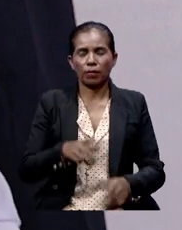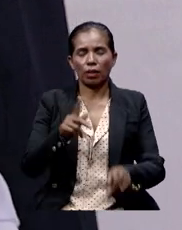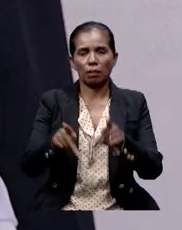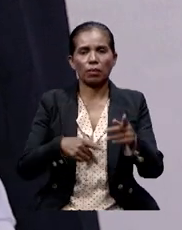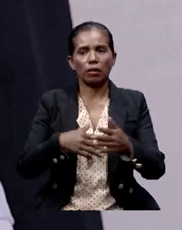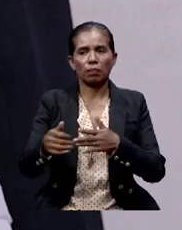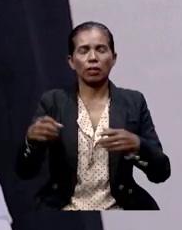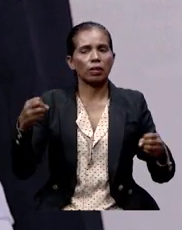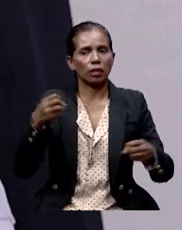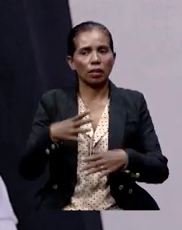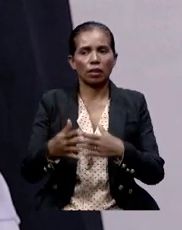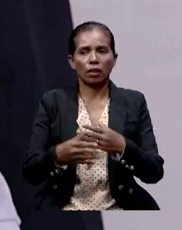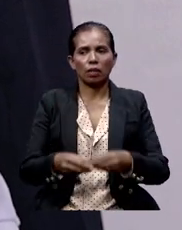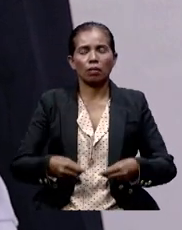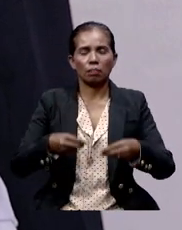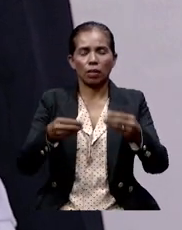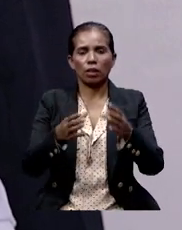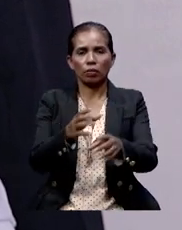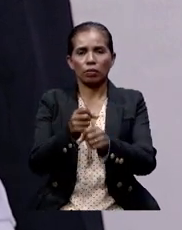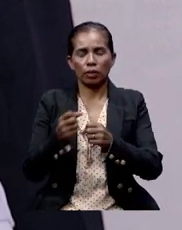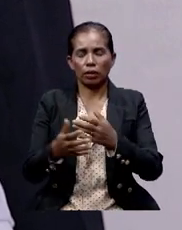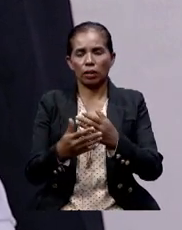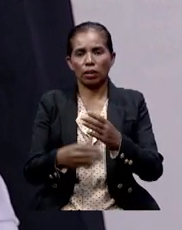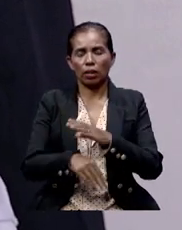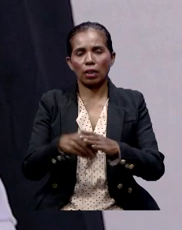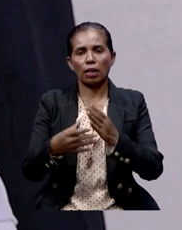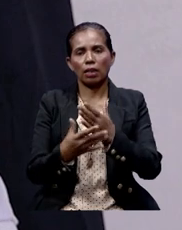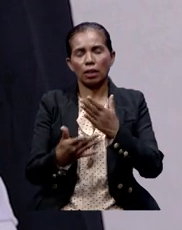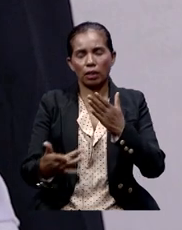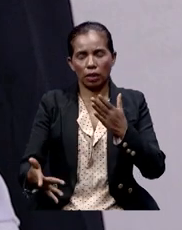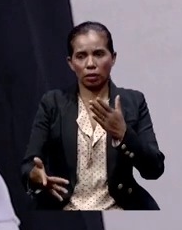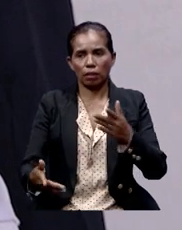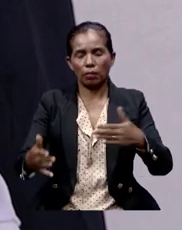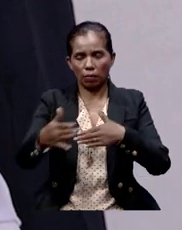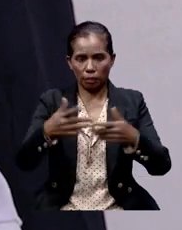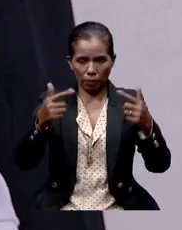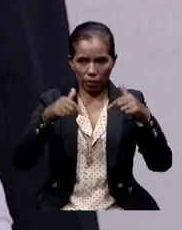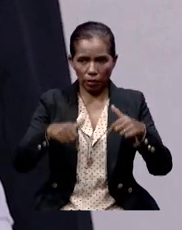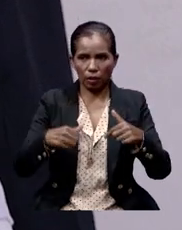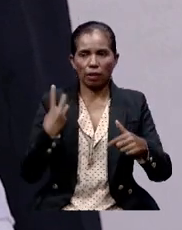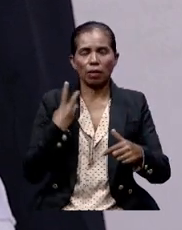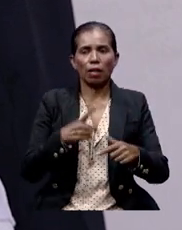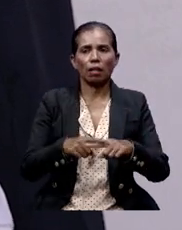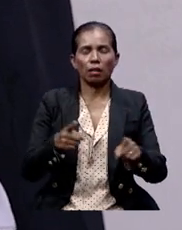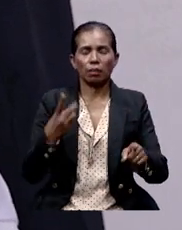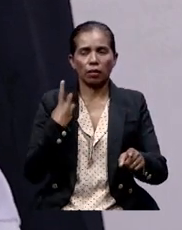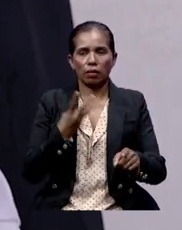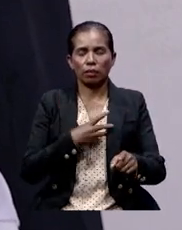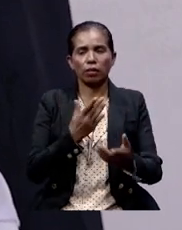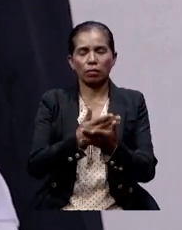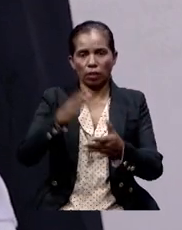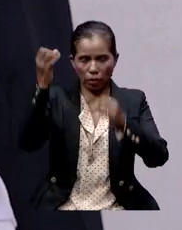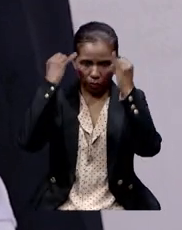barak tau deng atau saya bahasa Iran idane ma tau deng tau mayoris i tau mebe ami na fating halo